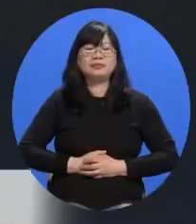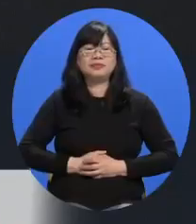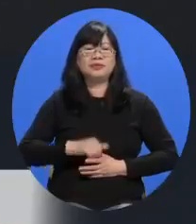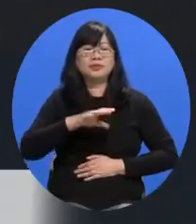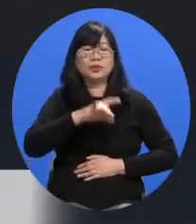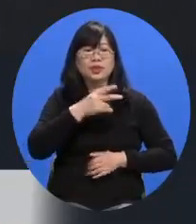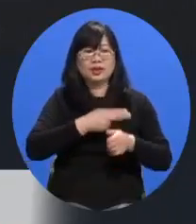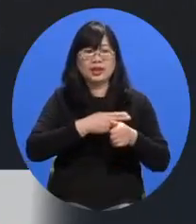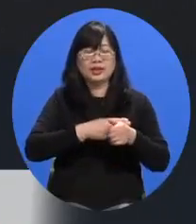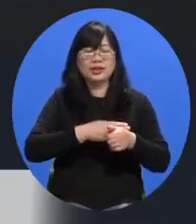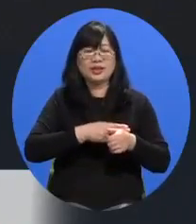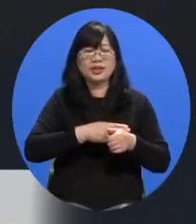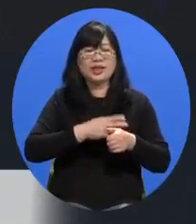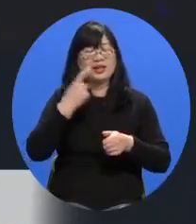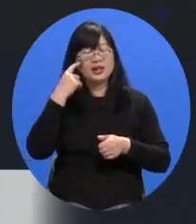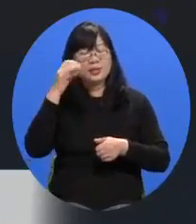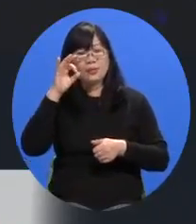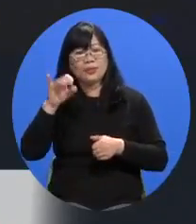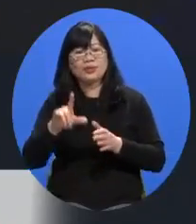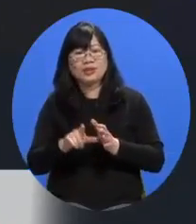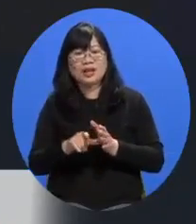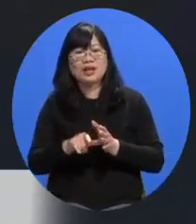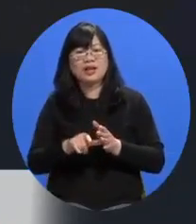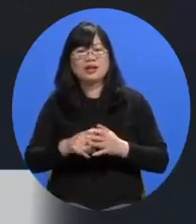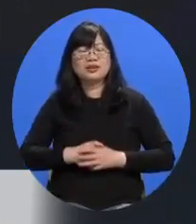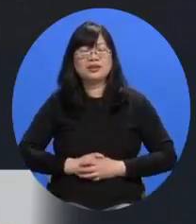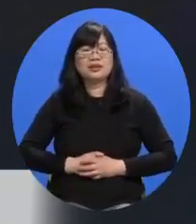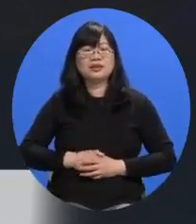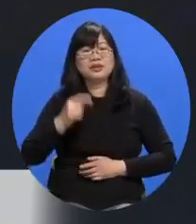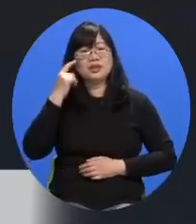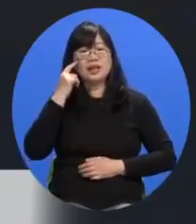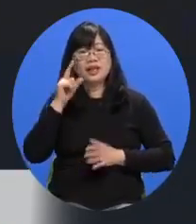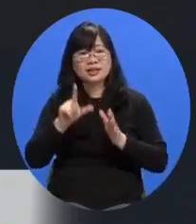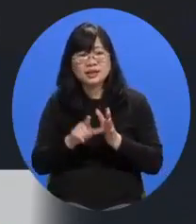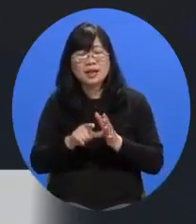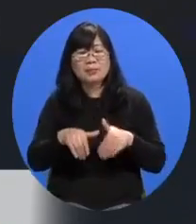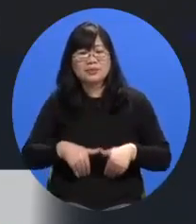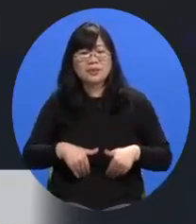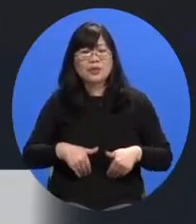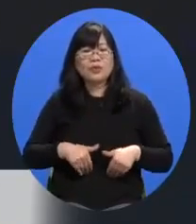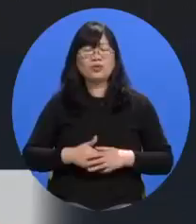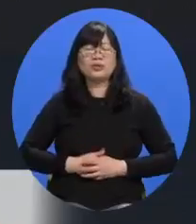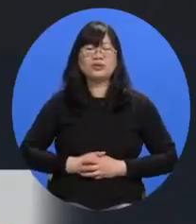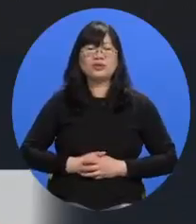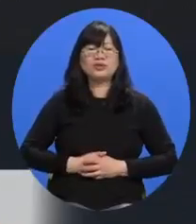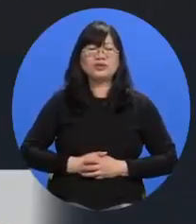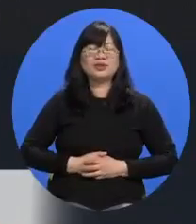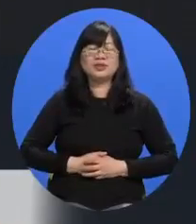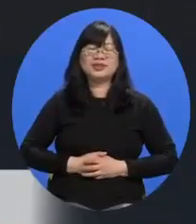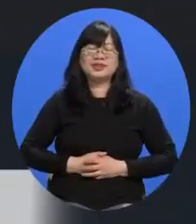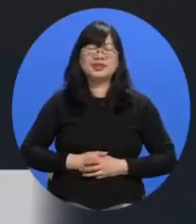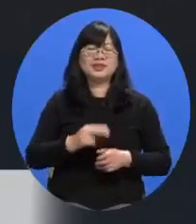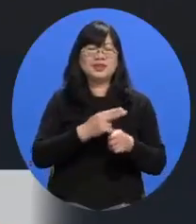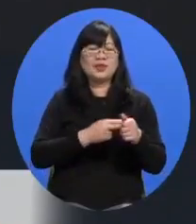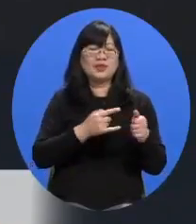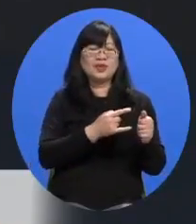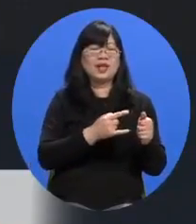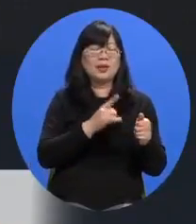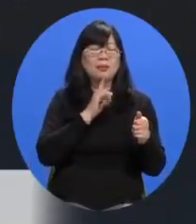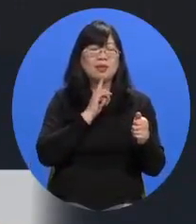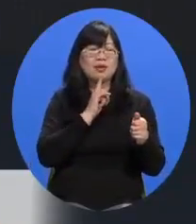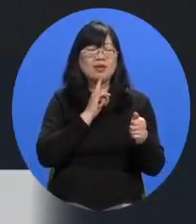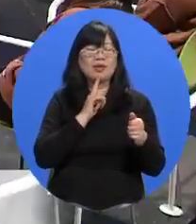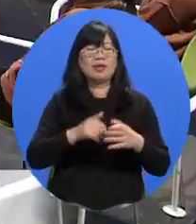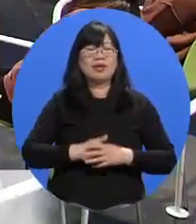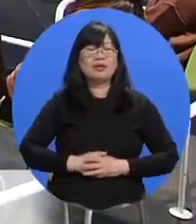먼저 선생님 먼저 아니요. 제가 또 생각할 네. 시간을 좀 갖고 아 네. 생각할 시간이 좀 필요하신가요? 네, 네. 네. 선생님께서 네, 이제 박희선 그,